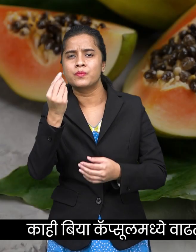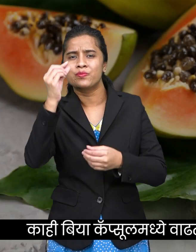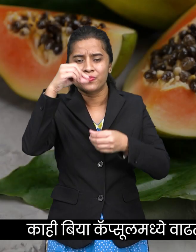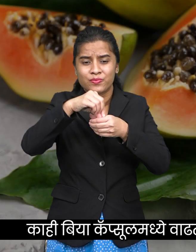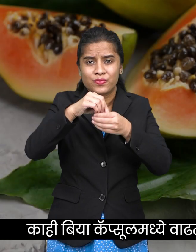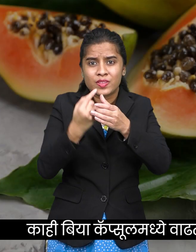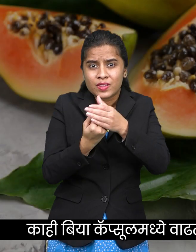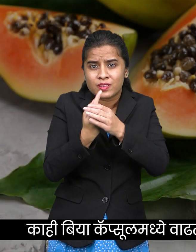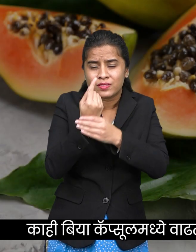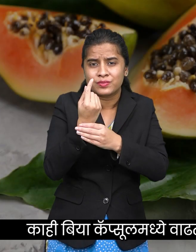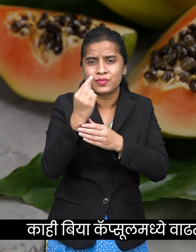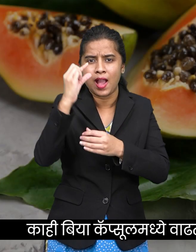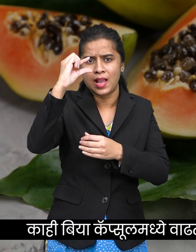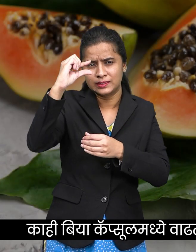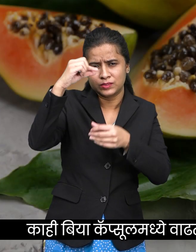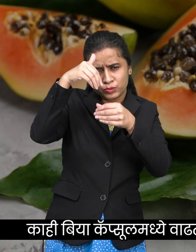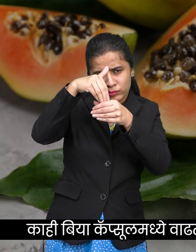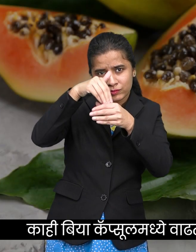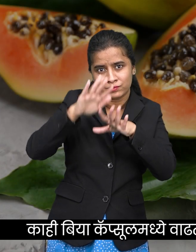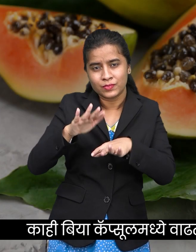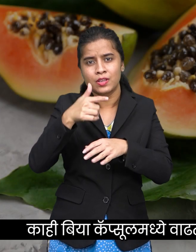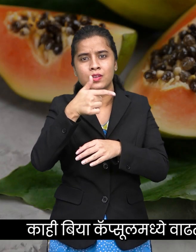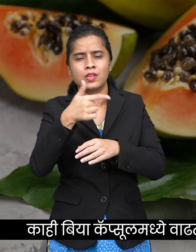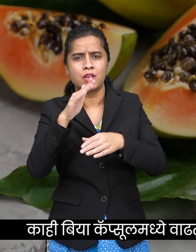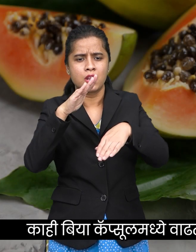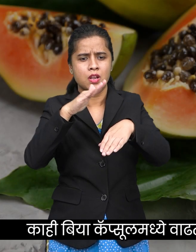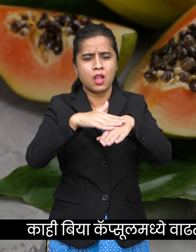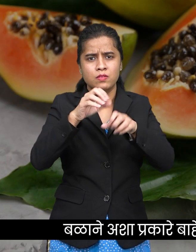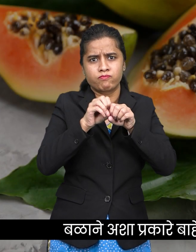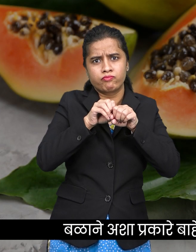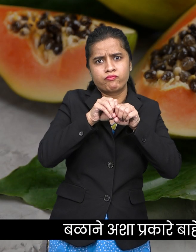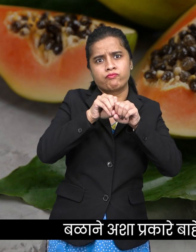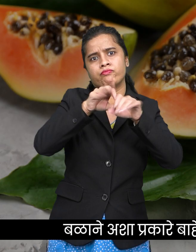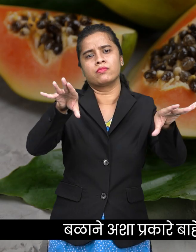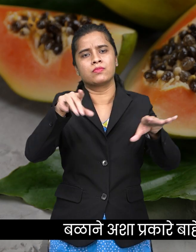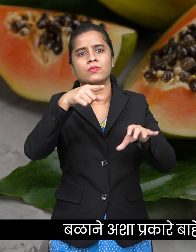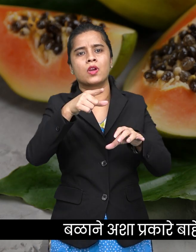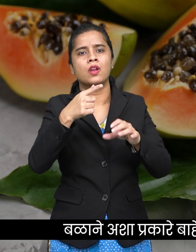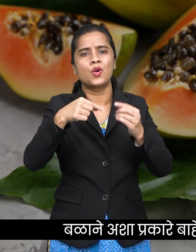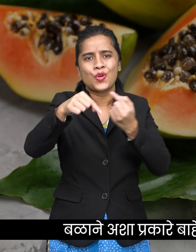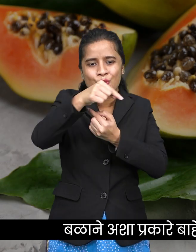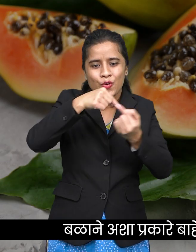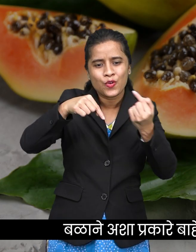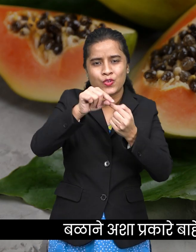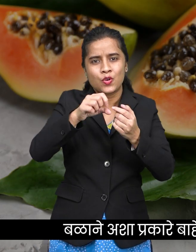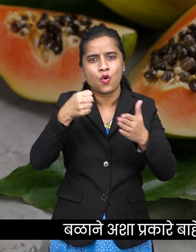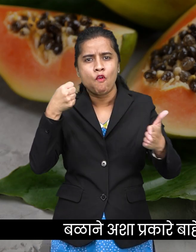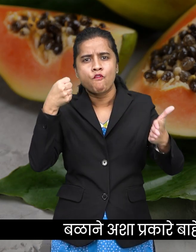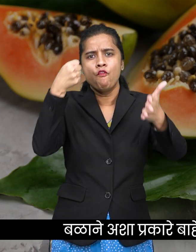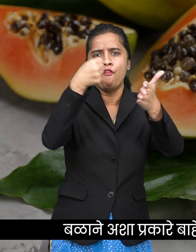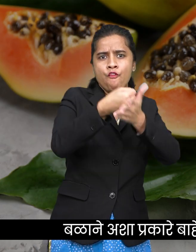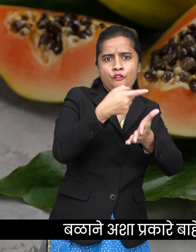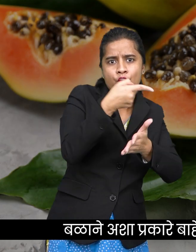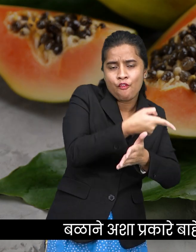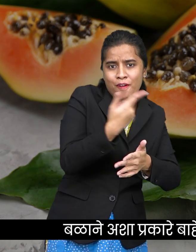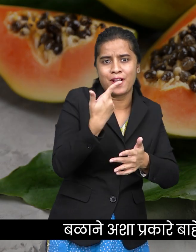काही बिया बीजकोशांमध्ये वाढतात, ज्यांना स्पर्श केल्यावर फुटतात आणि बळाने अशा प्रकारे बाहेर पडतात की त्या